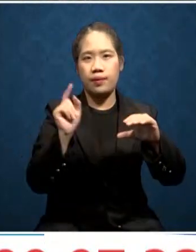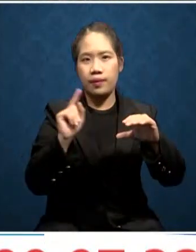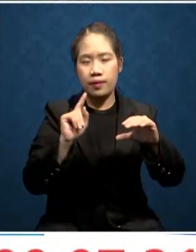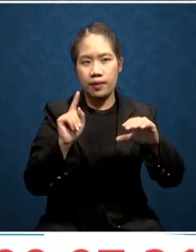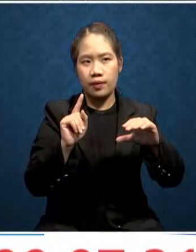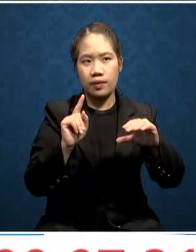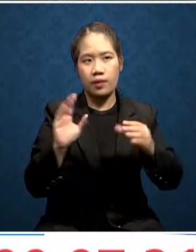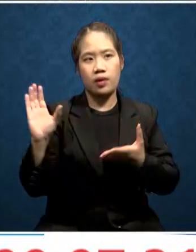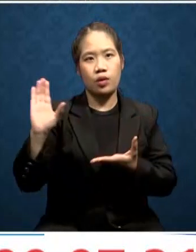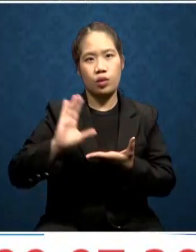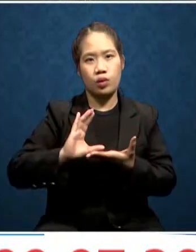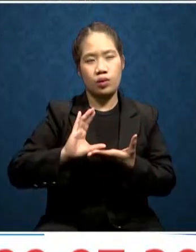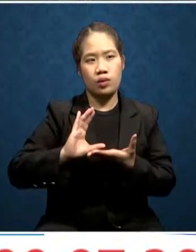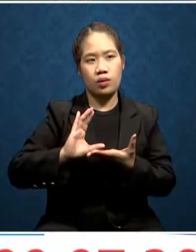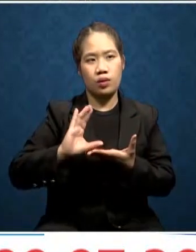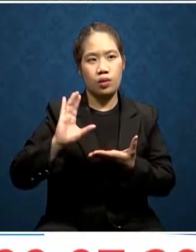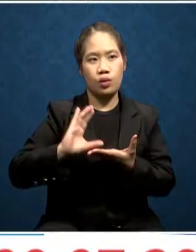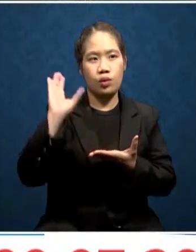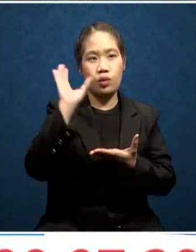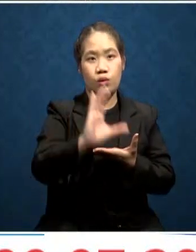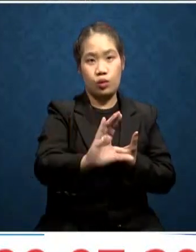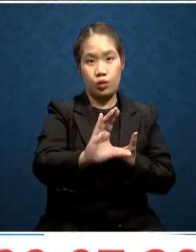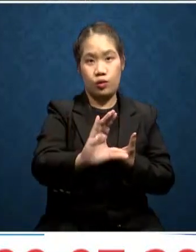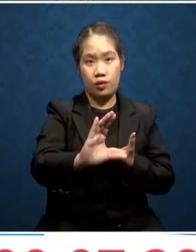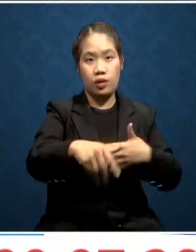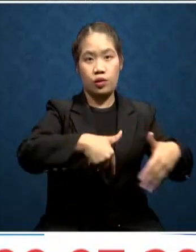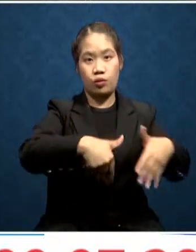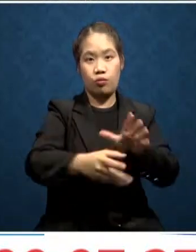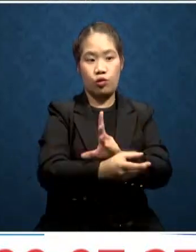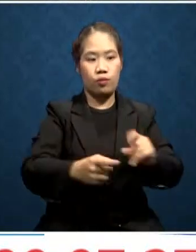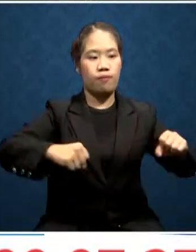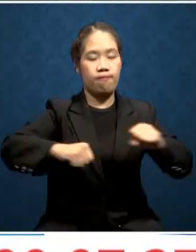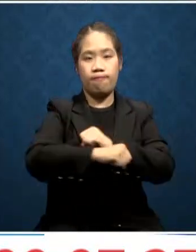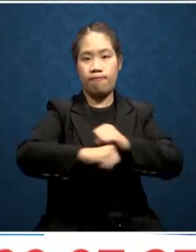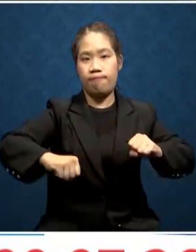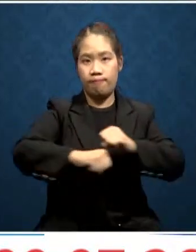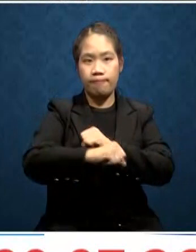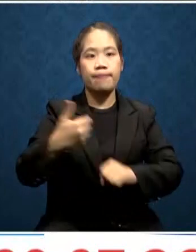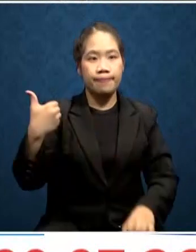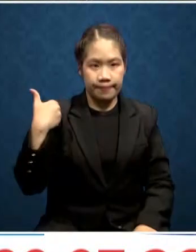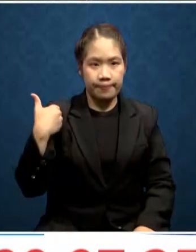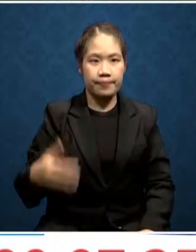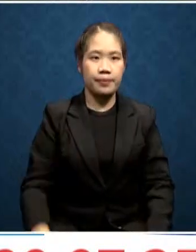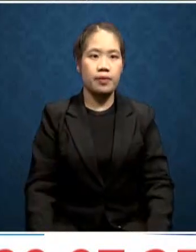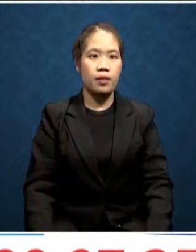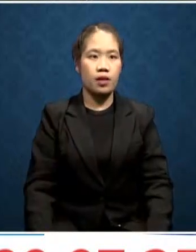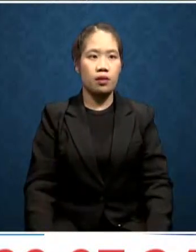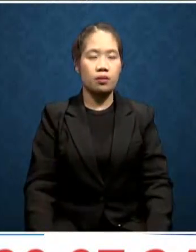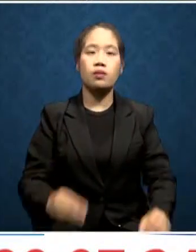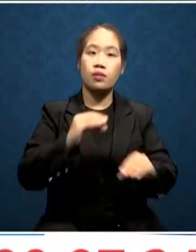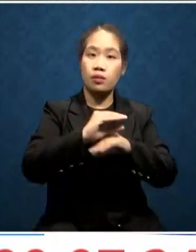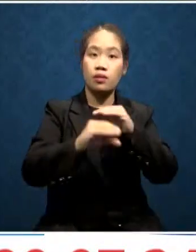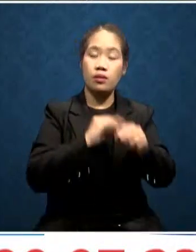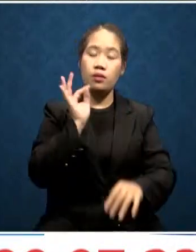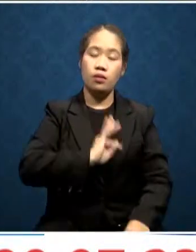ให้ทุนในชุมชนไปออกกำลังกายด้วยก็เป็นโครงการที่